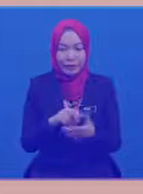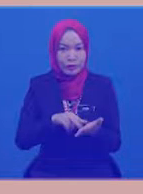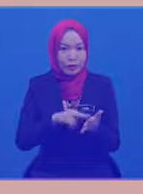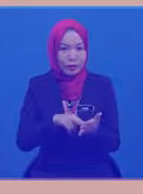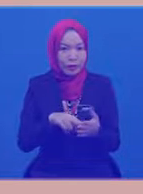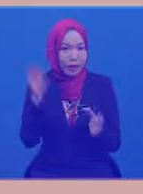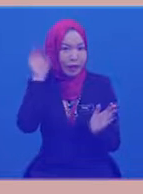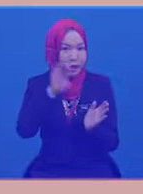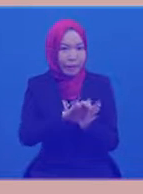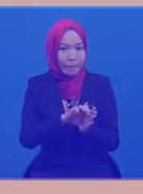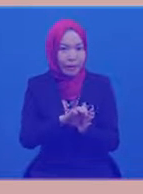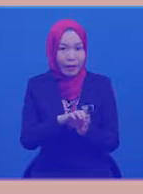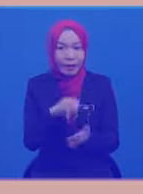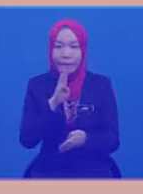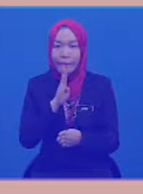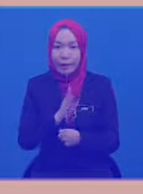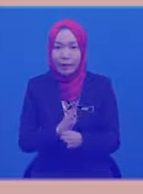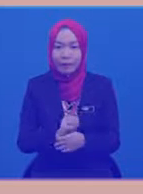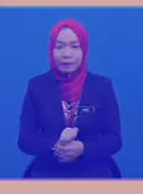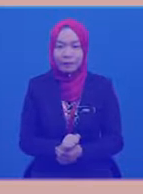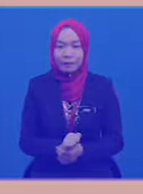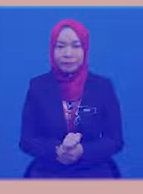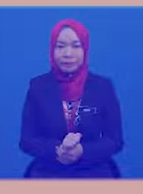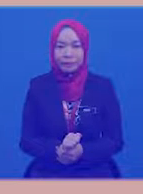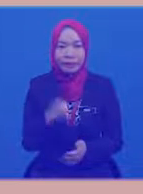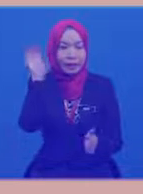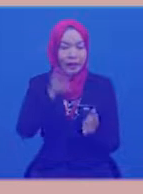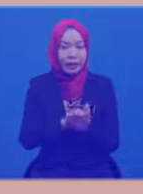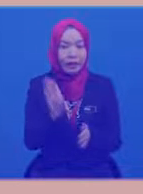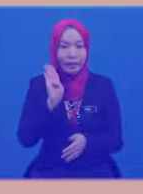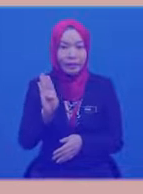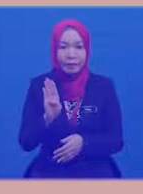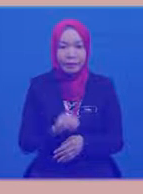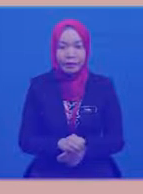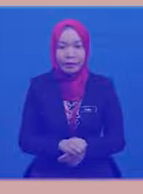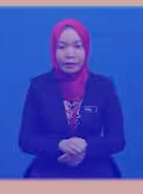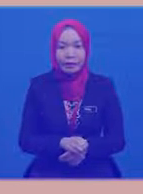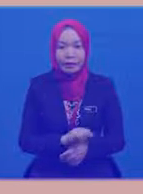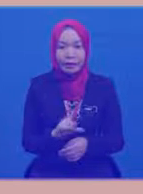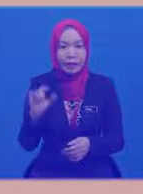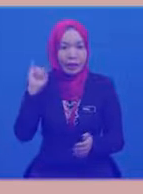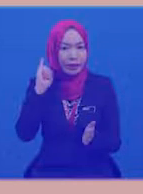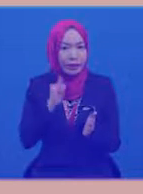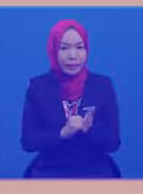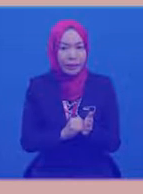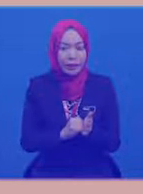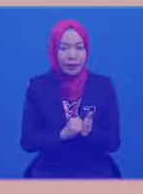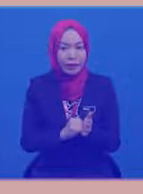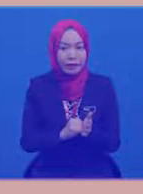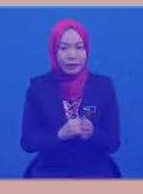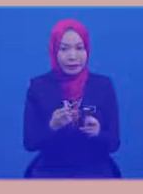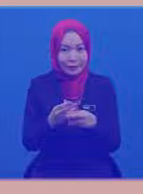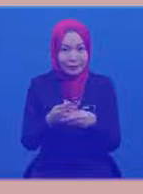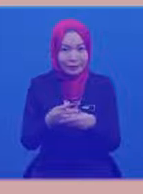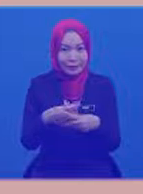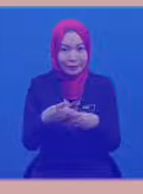Seterusnya, gambar B pula. Gambar B merupakan imej yang telah didigitalkan kepada